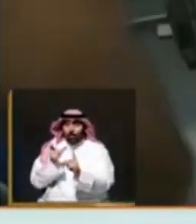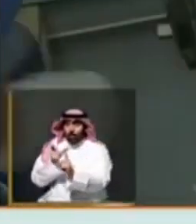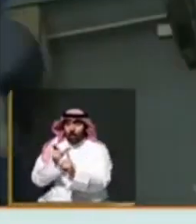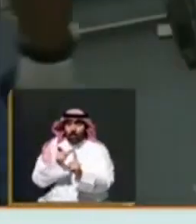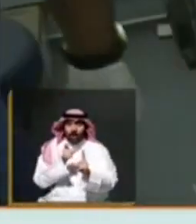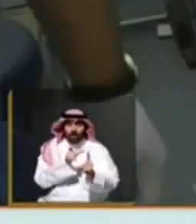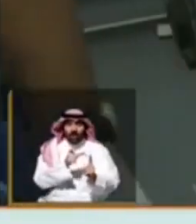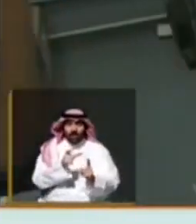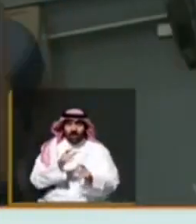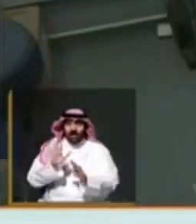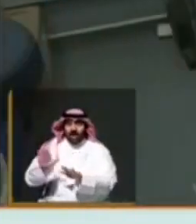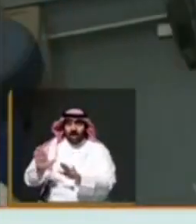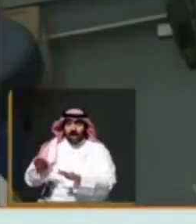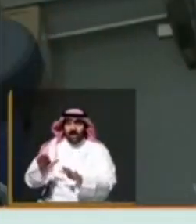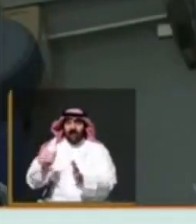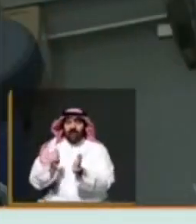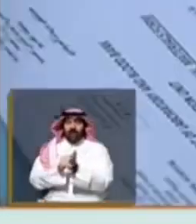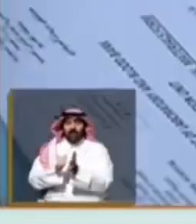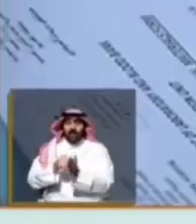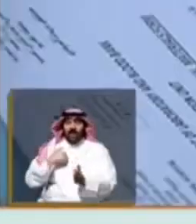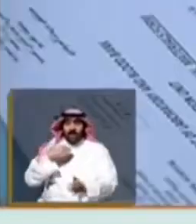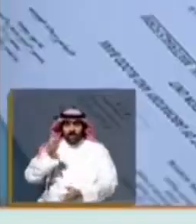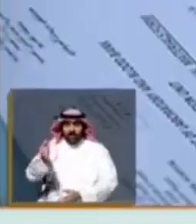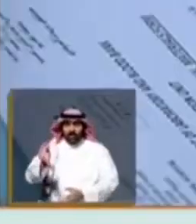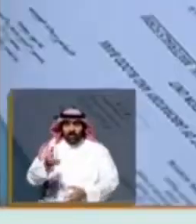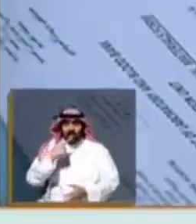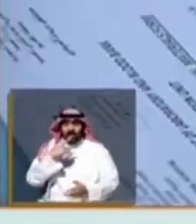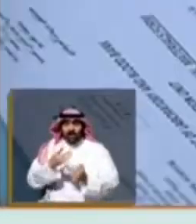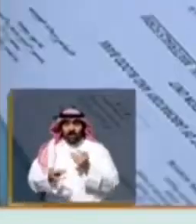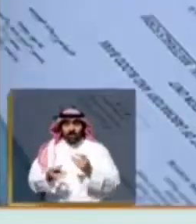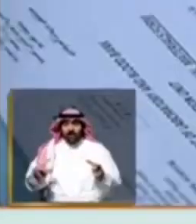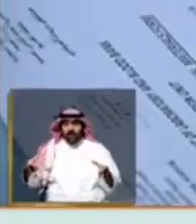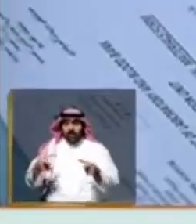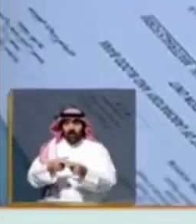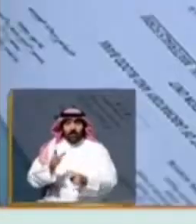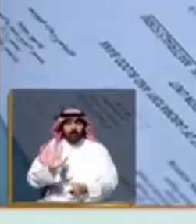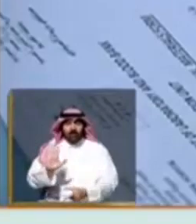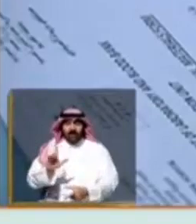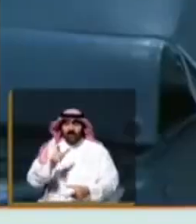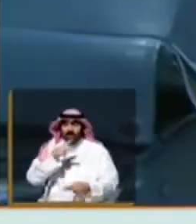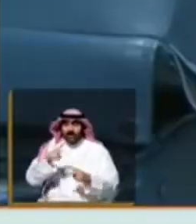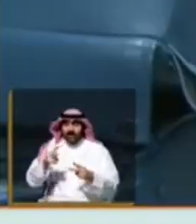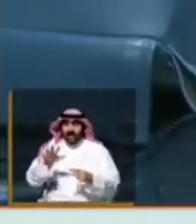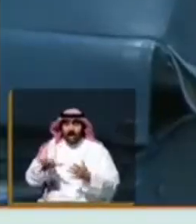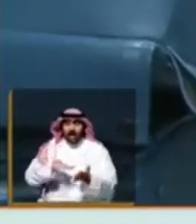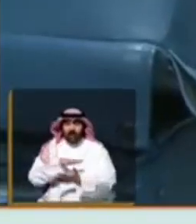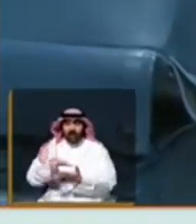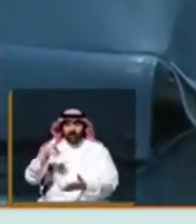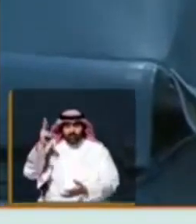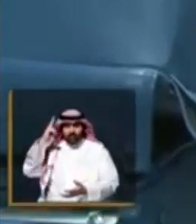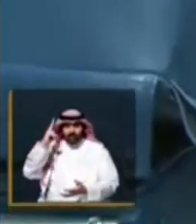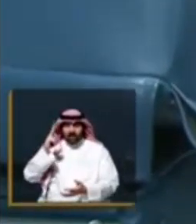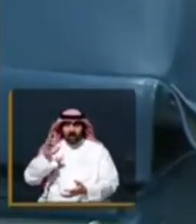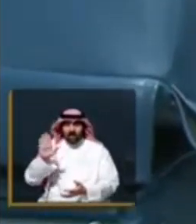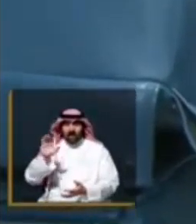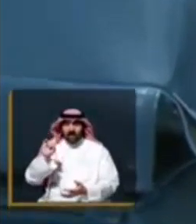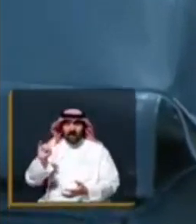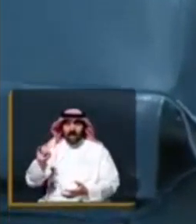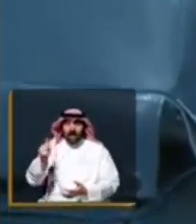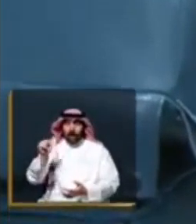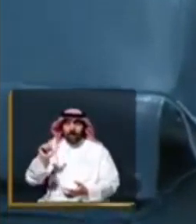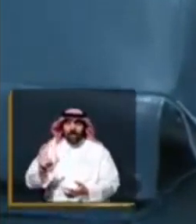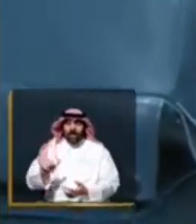ووقاية، خليك حنا نجيك في تبرع بلا تجمع. لأخبار السعودية، سامي